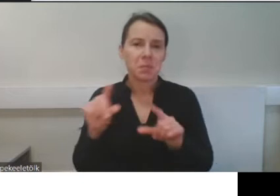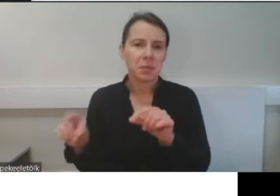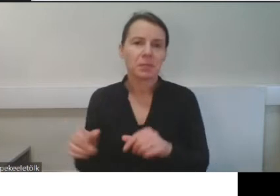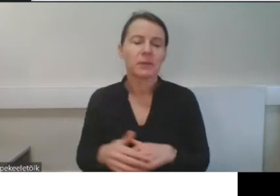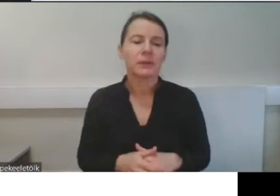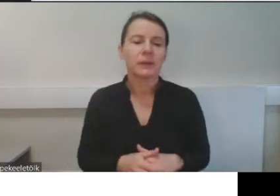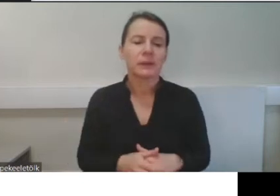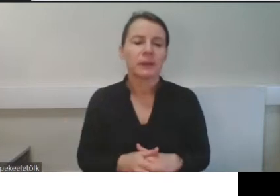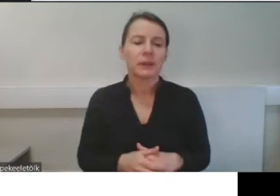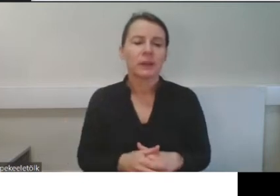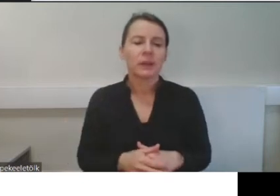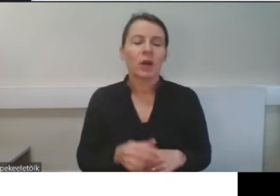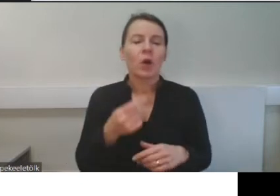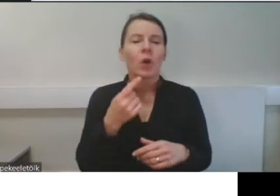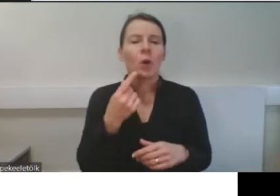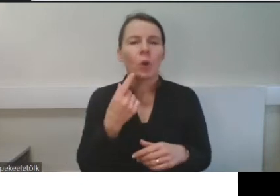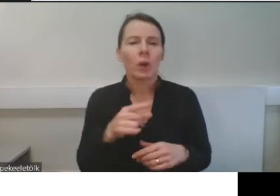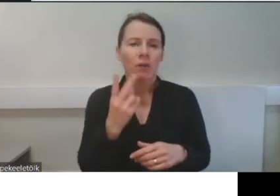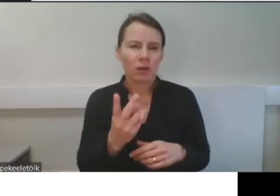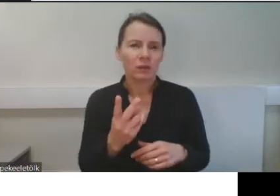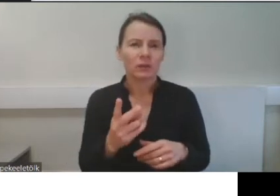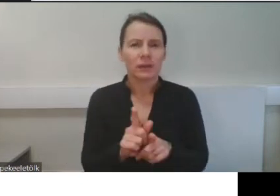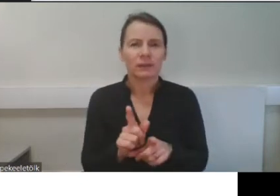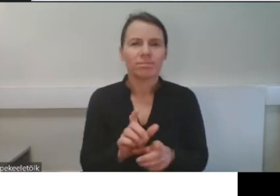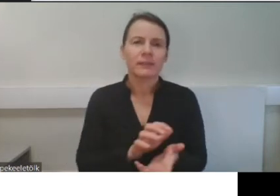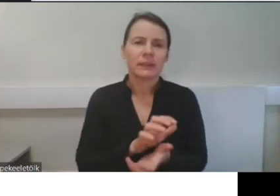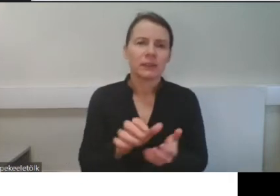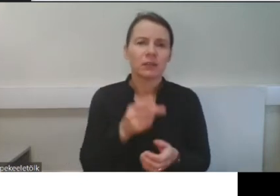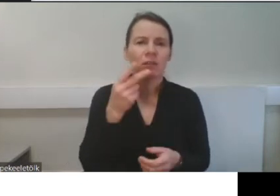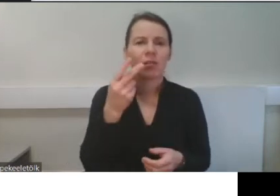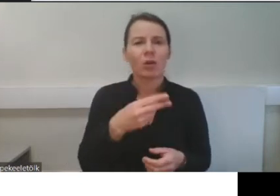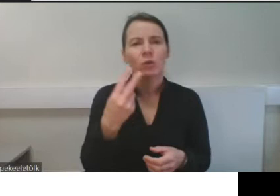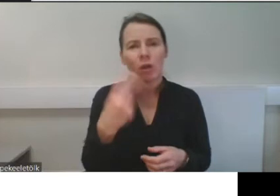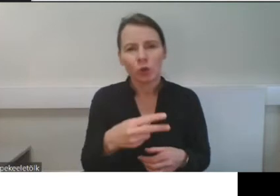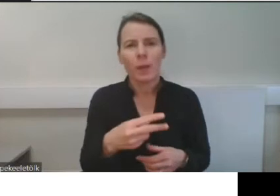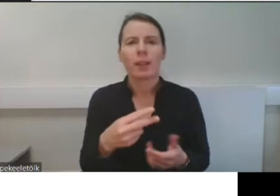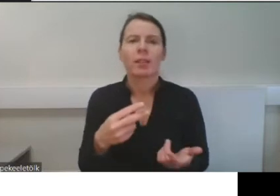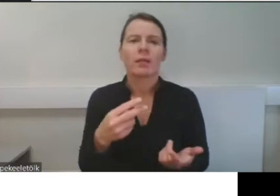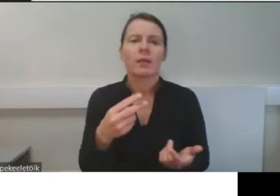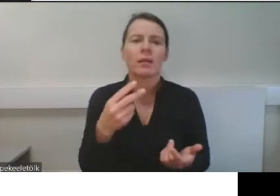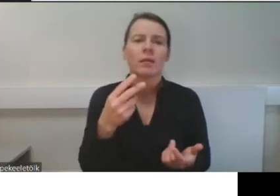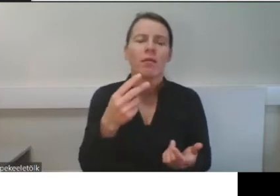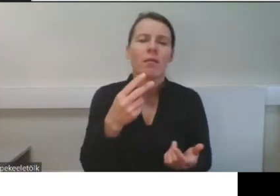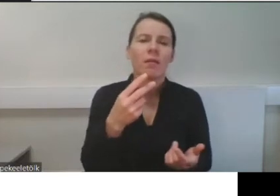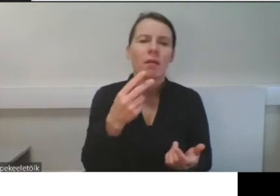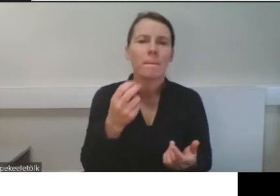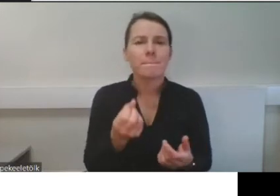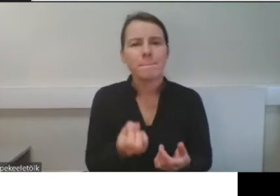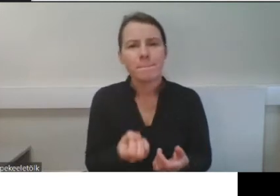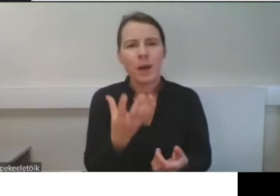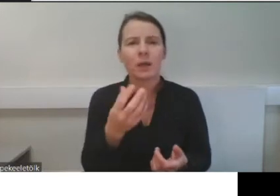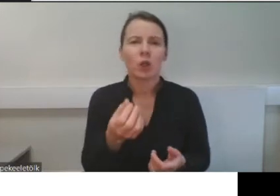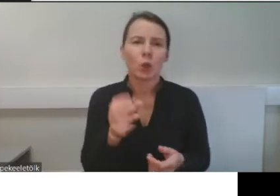erinevaid juhtumeid ja saab siis sisestada infot selle kohta, kes KOV-i pöörduvad ja